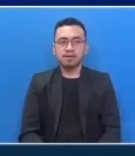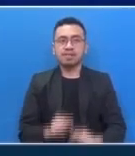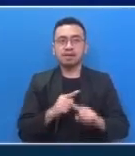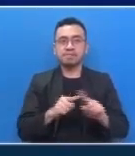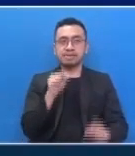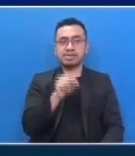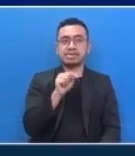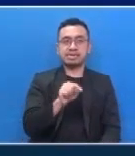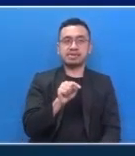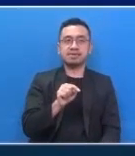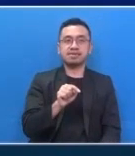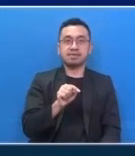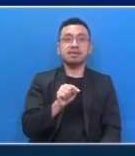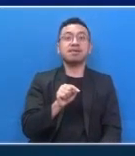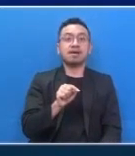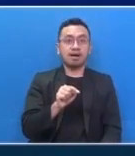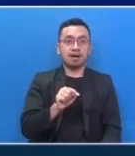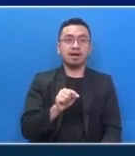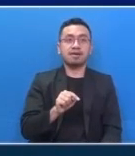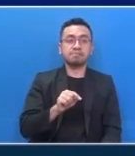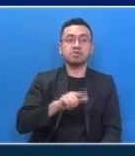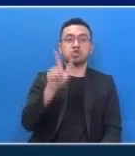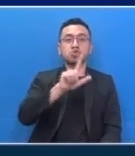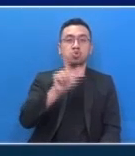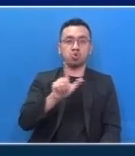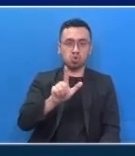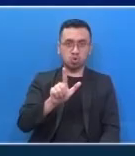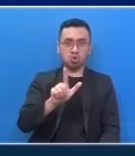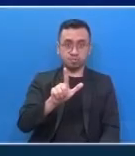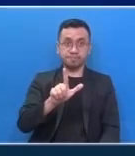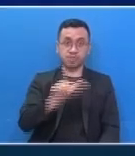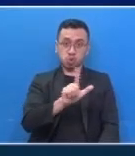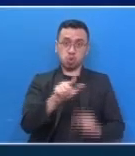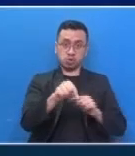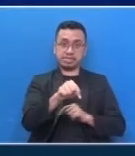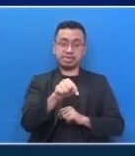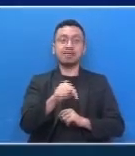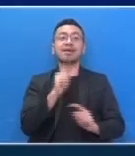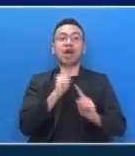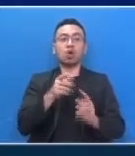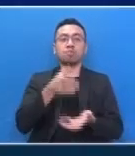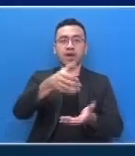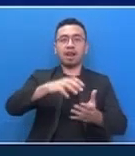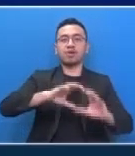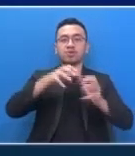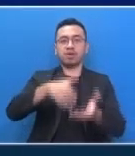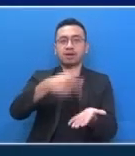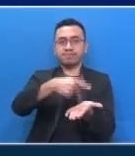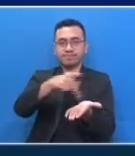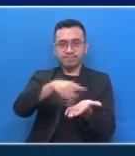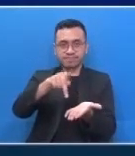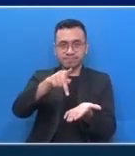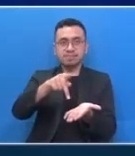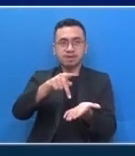kemudian eh Solo tidak mendapatkan multiplayer effect eh ketika misalnya penyelenggaraan Piala Dunia terjadi tapi juga